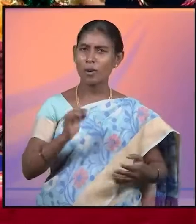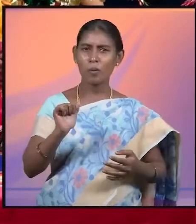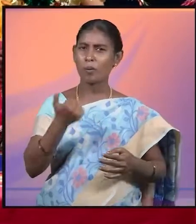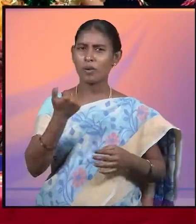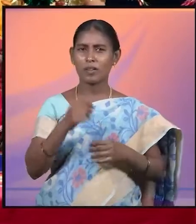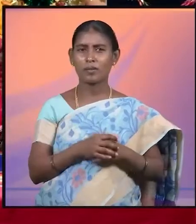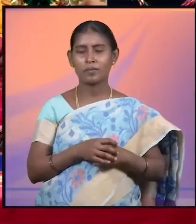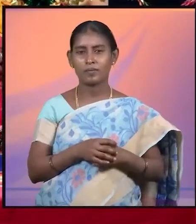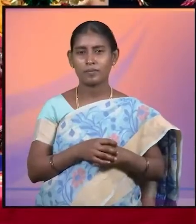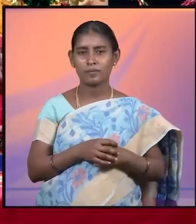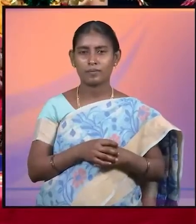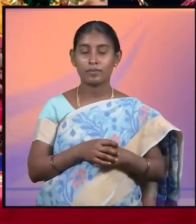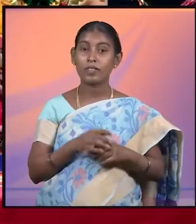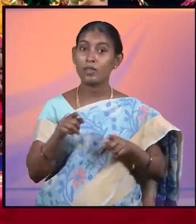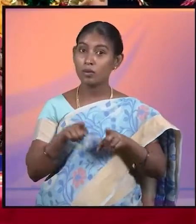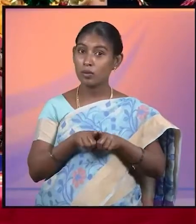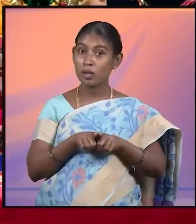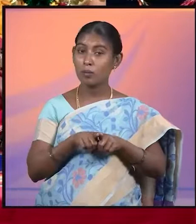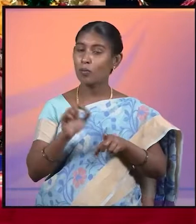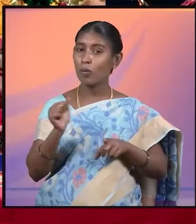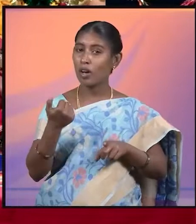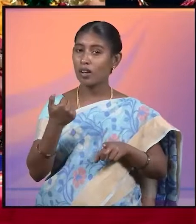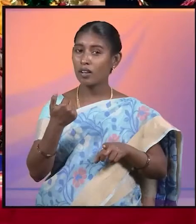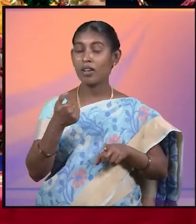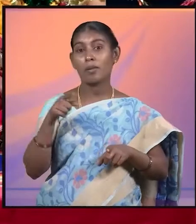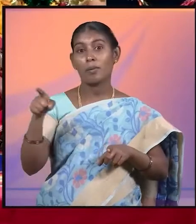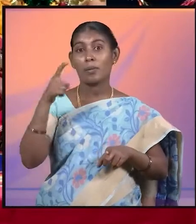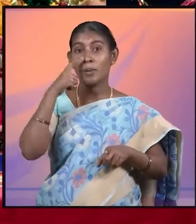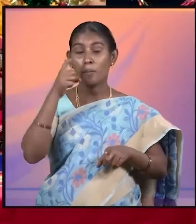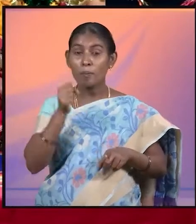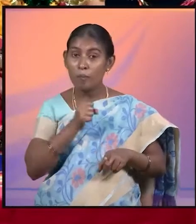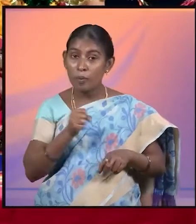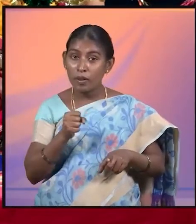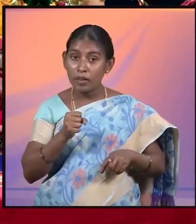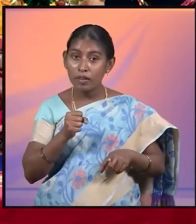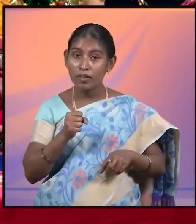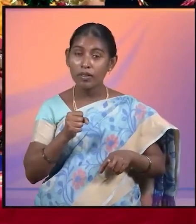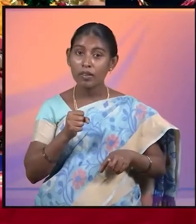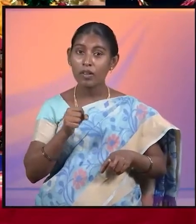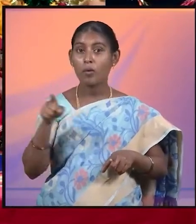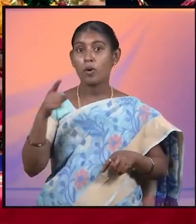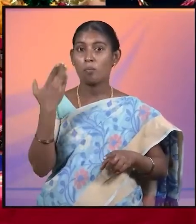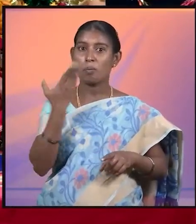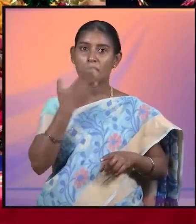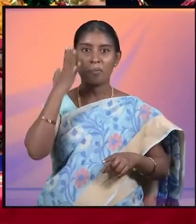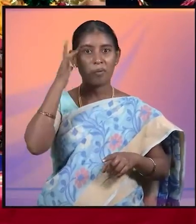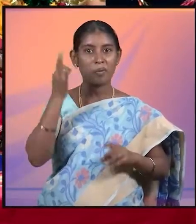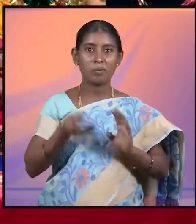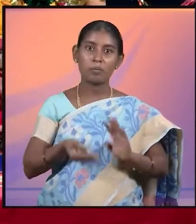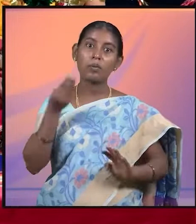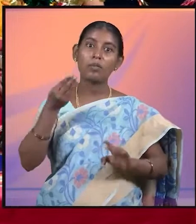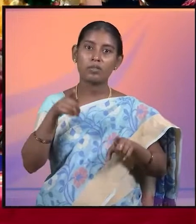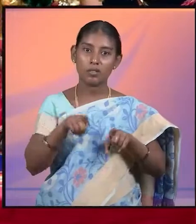என்ன காரணம்? அவரே கல்வியில சிறந்த புலவர்னு தான் அவருக்கு மரியாதை